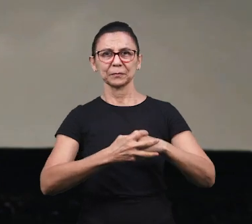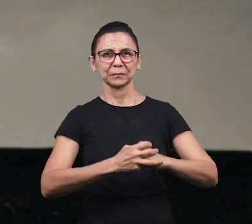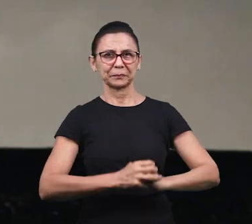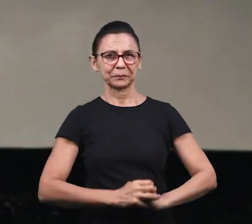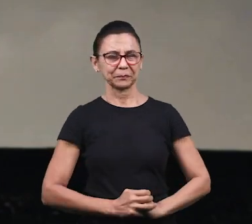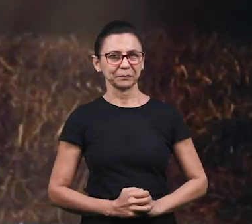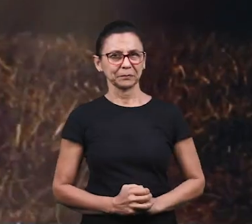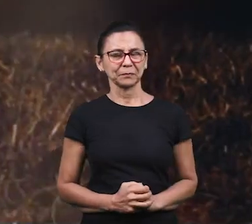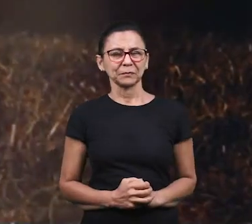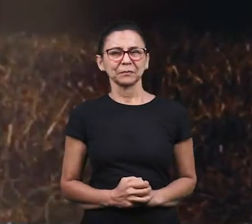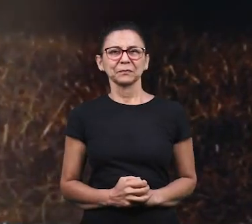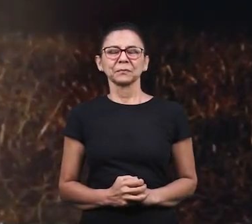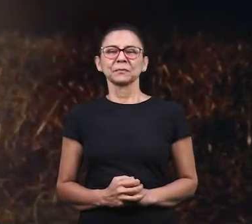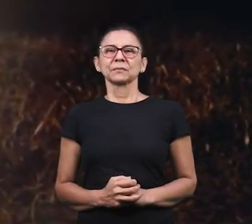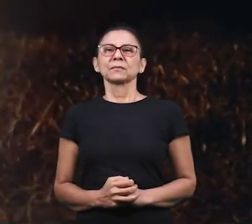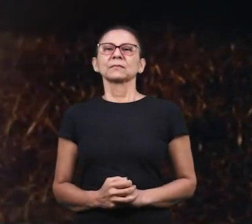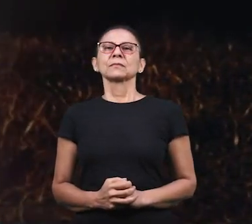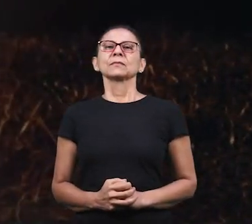pés.